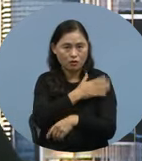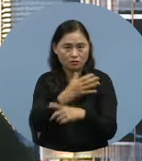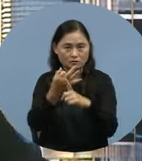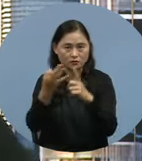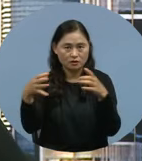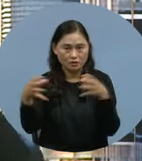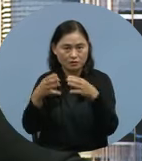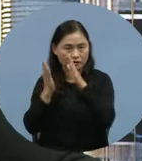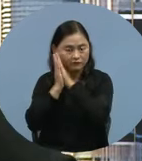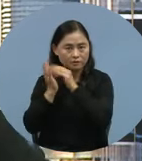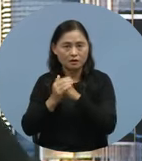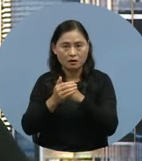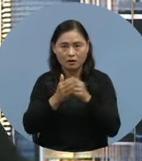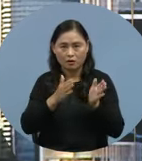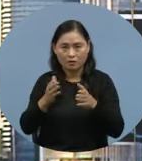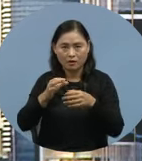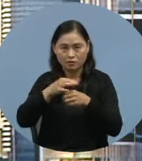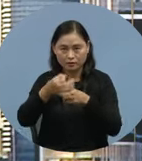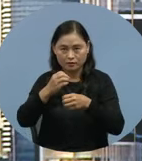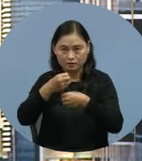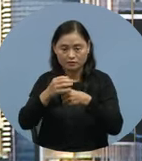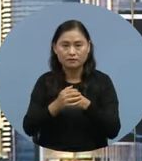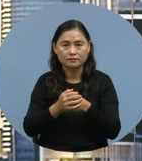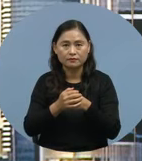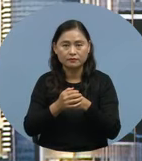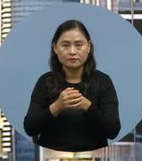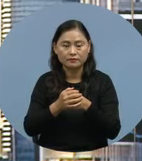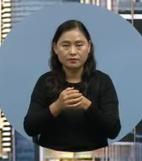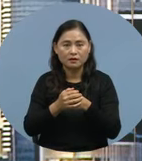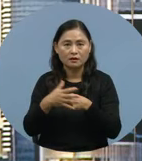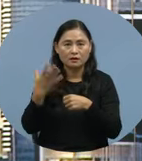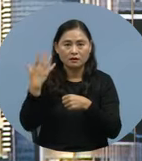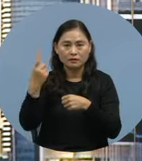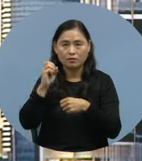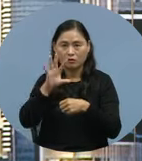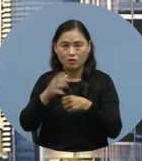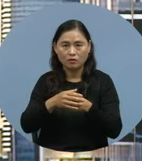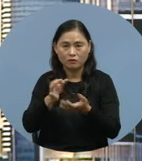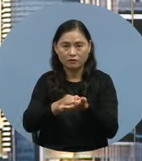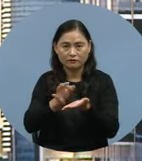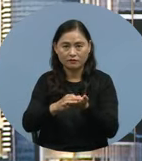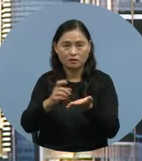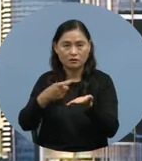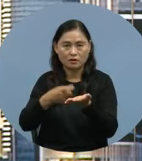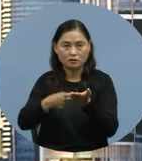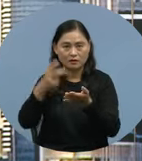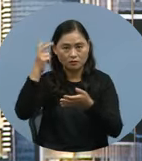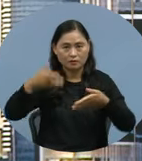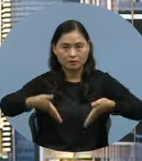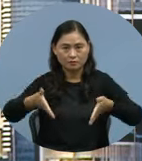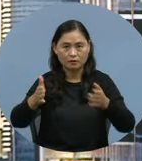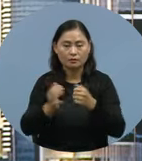係做一啲深喉唾液嘅測試嘅。佢就住咗喺琴日我哋講過洛克道嗰度嗰個，嗰、那個咧就係、